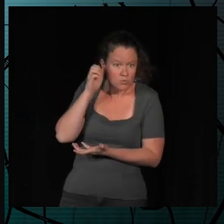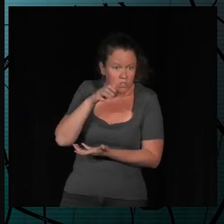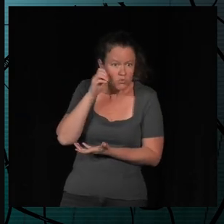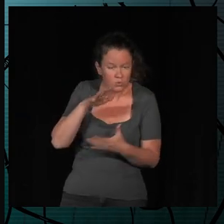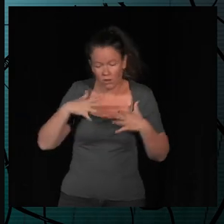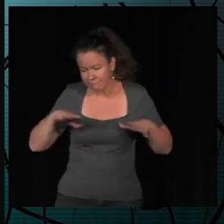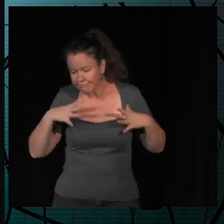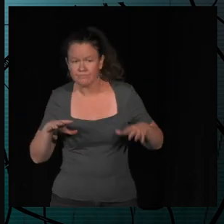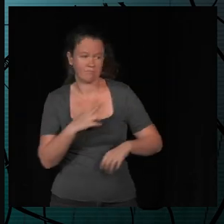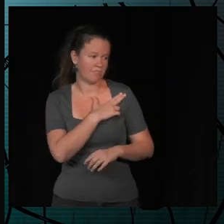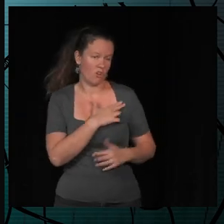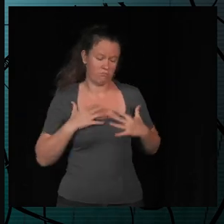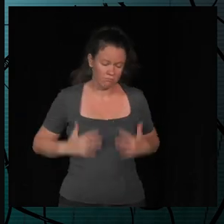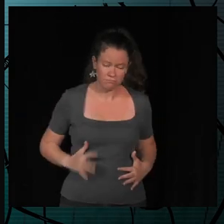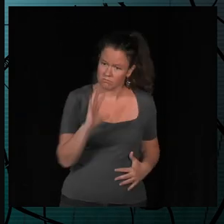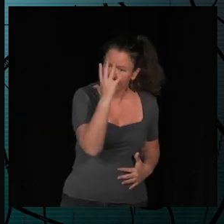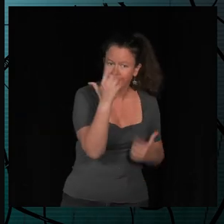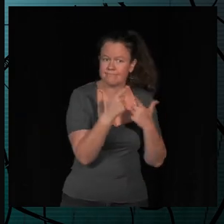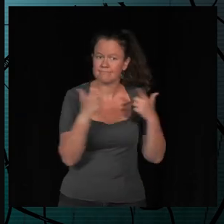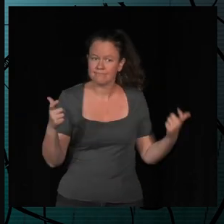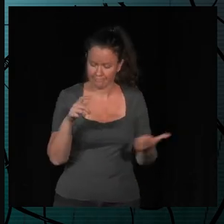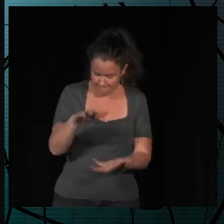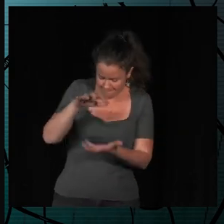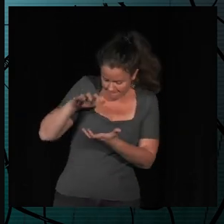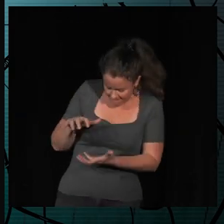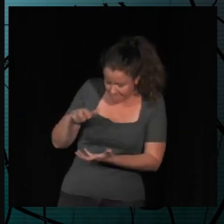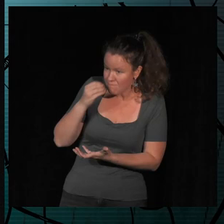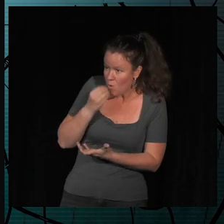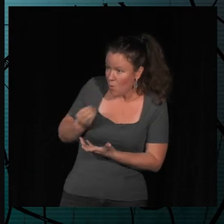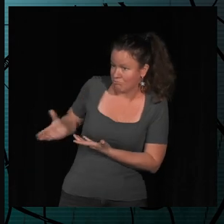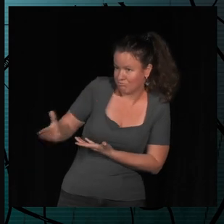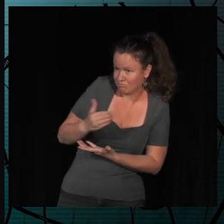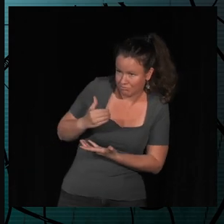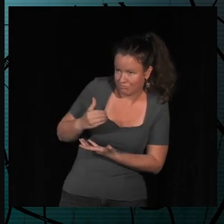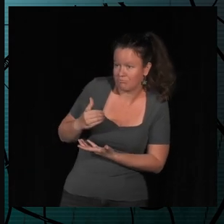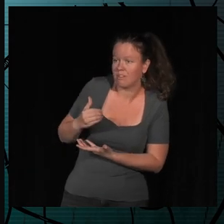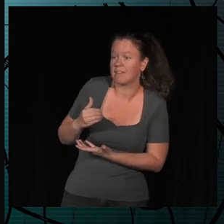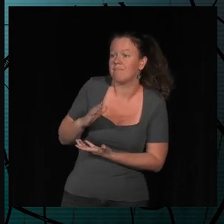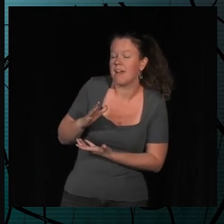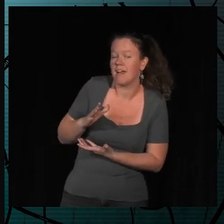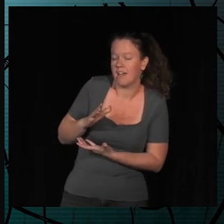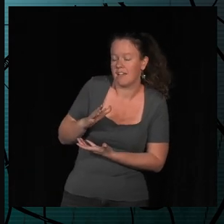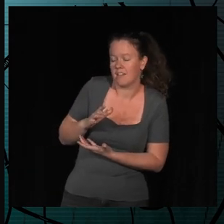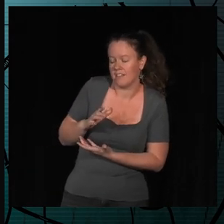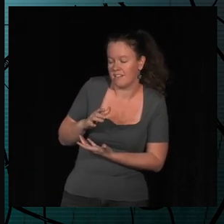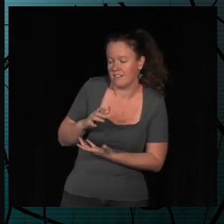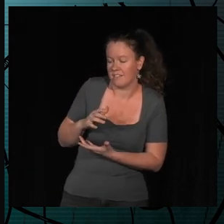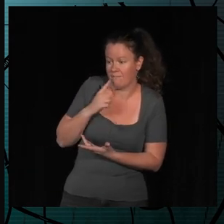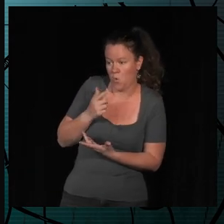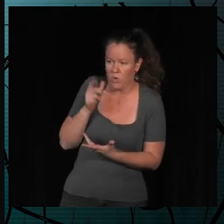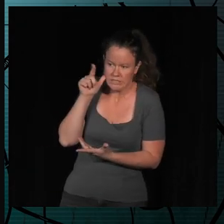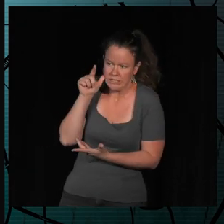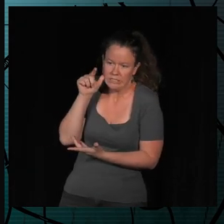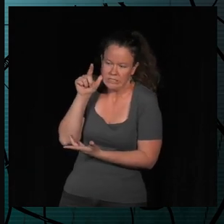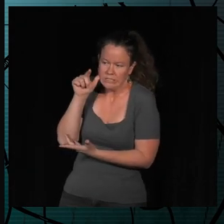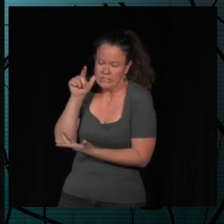skins enfin les les apparences qui vont dans le pack de la saison et là où il y a un ressort un biaet cognitif très intéressant c'est qu'à la fin